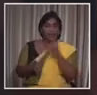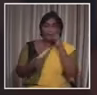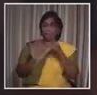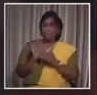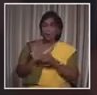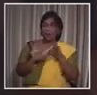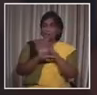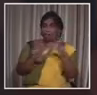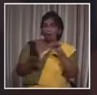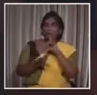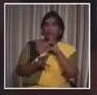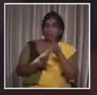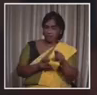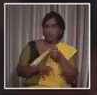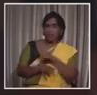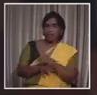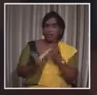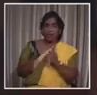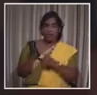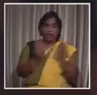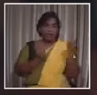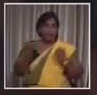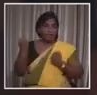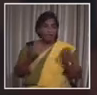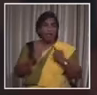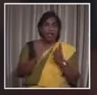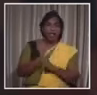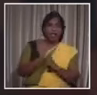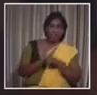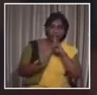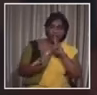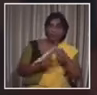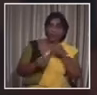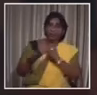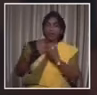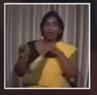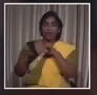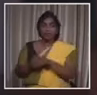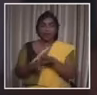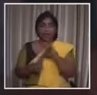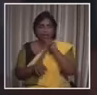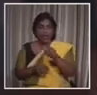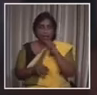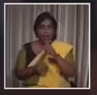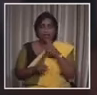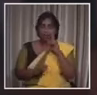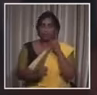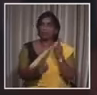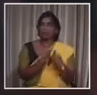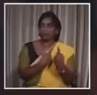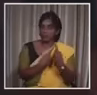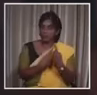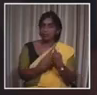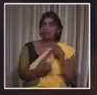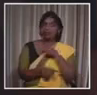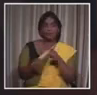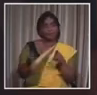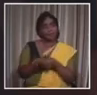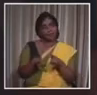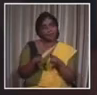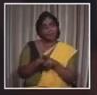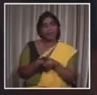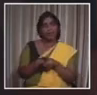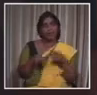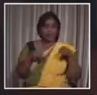ගැන කිව්වා. බිලියන. ලැම්බෝගිනි ගැන කිව්වා. ඒ පැත්තට ගිහිල්ලා එකට හිතුවා මේක ඇත්ත කාරණයක් කියලා පරීක්ෂණ කටයුතු කෙරුවා. තේින්ද කරු කතානායකතුමනි